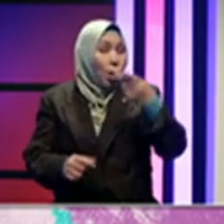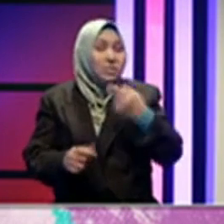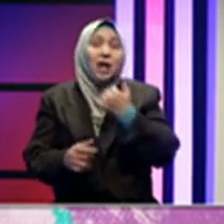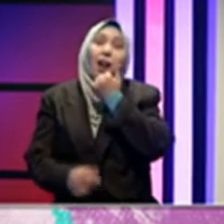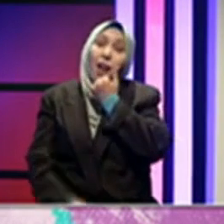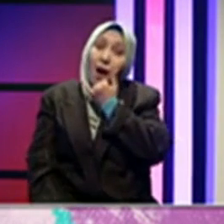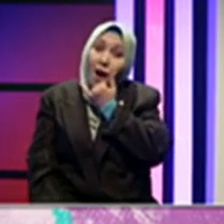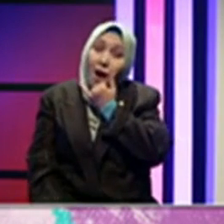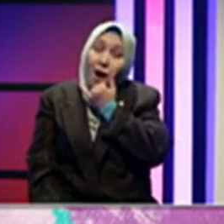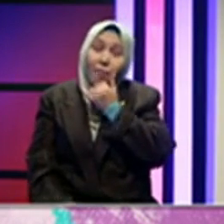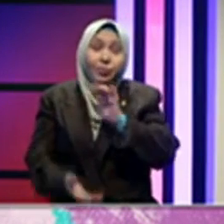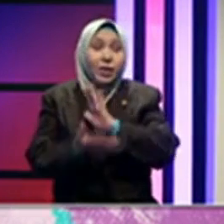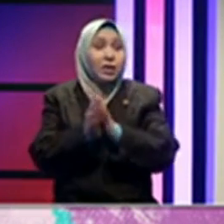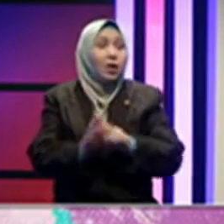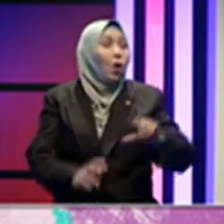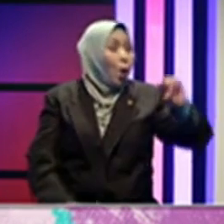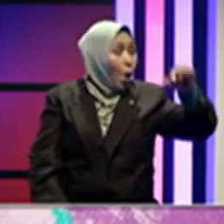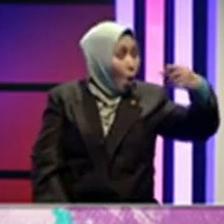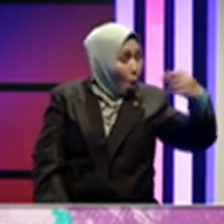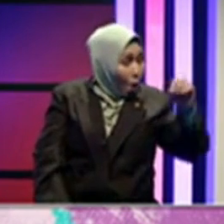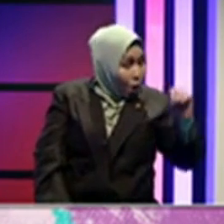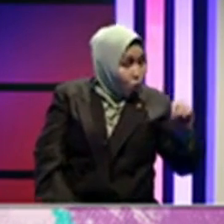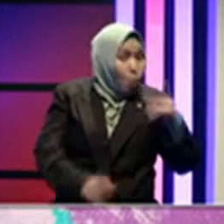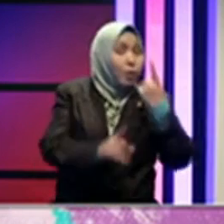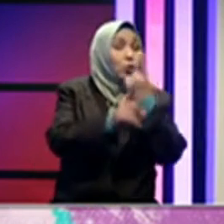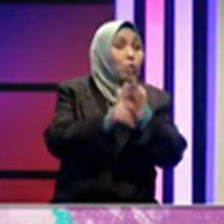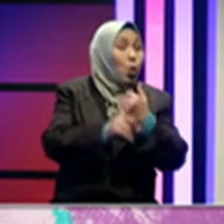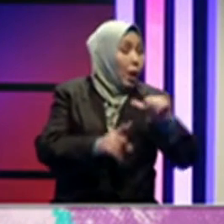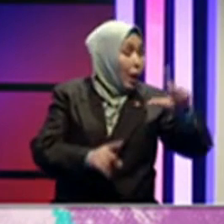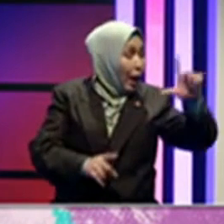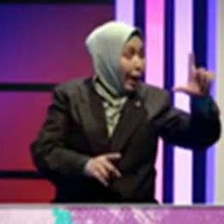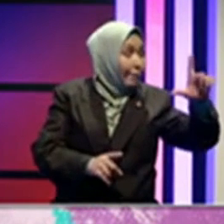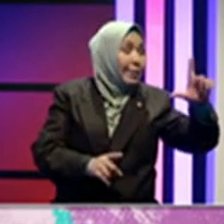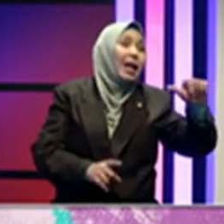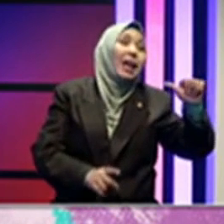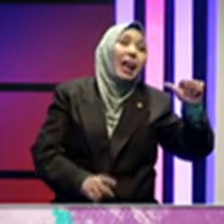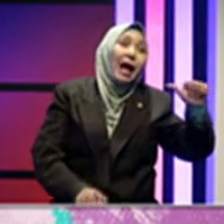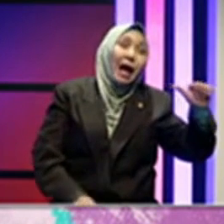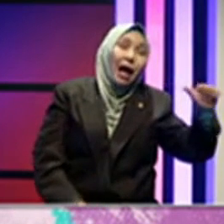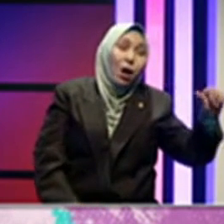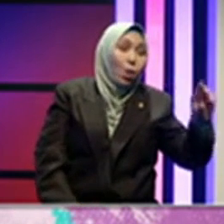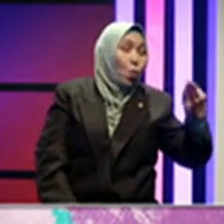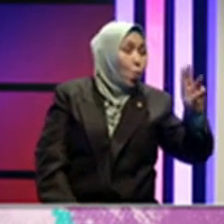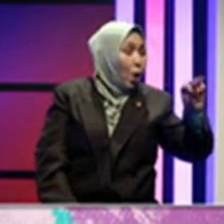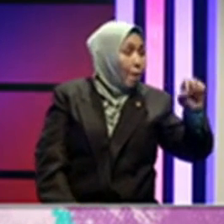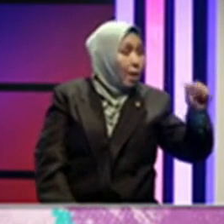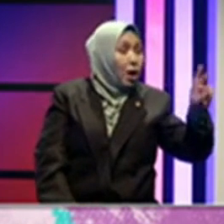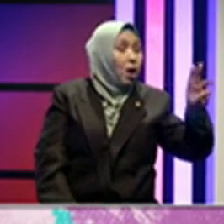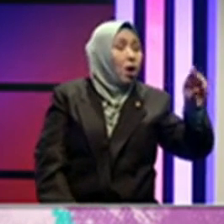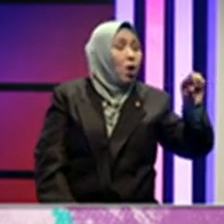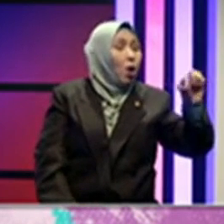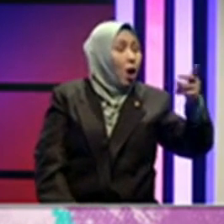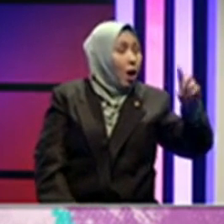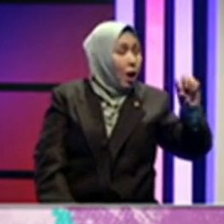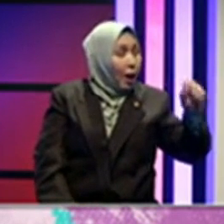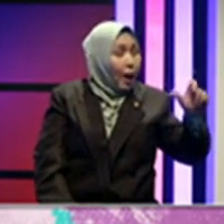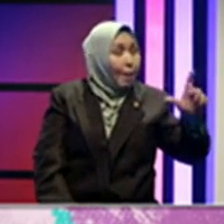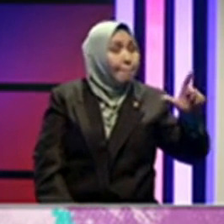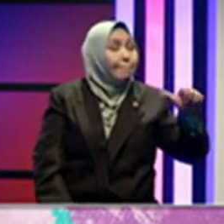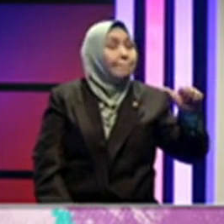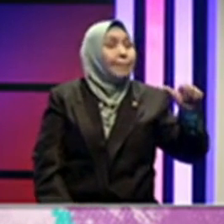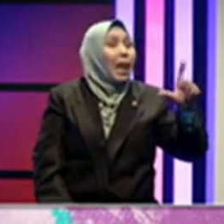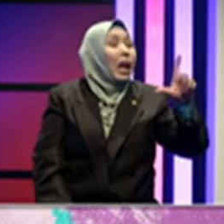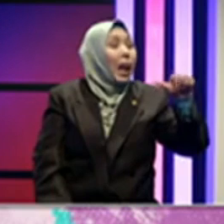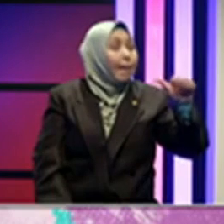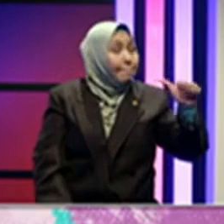salah make world uh Tebet dan tuh kembali nipis lele Wow nah Um